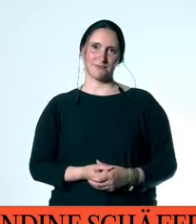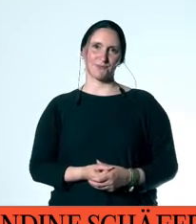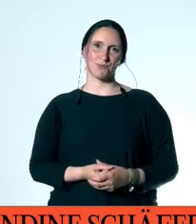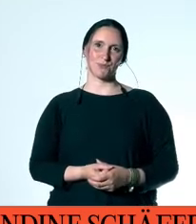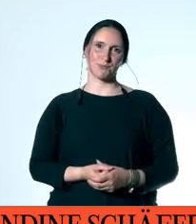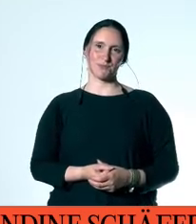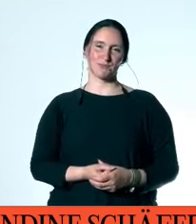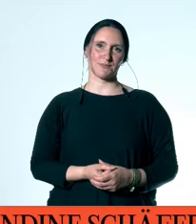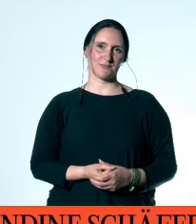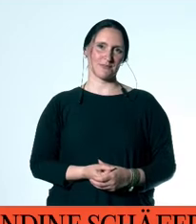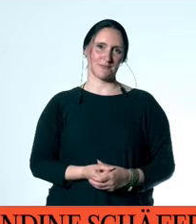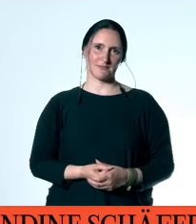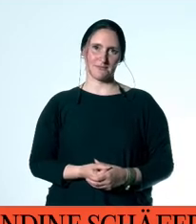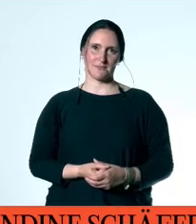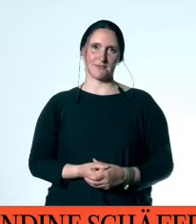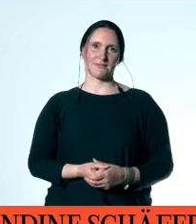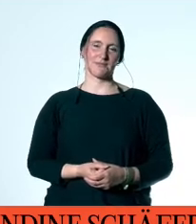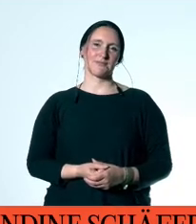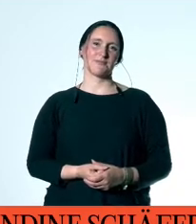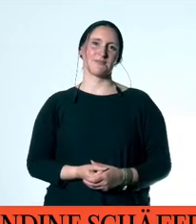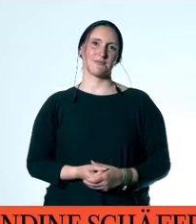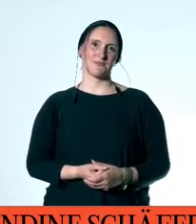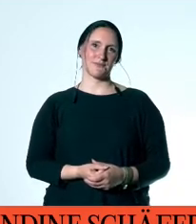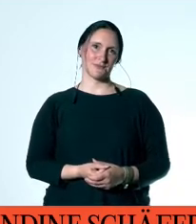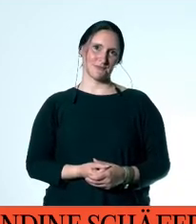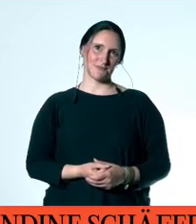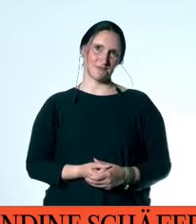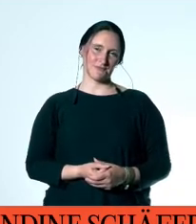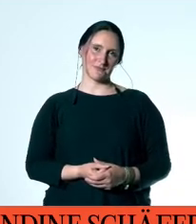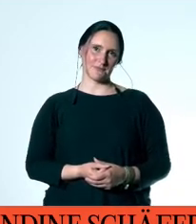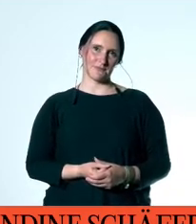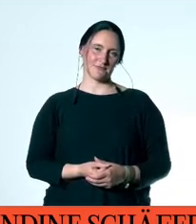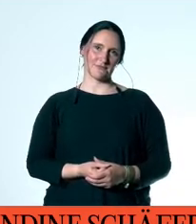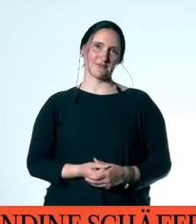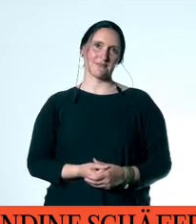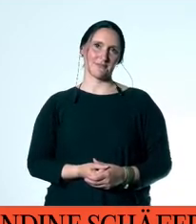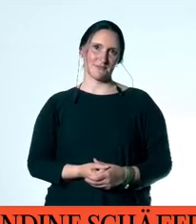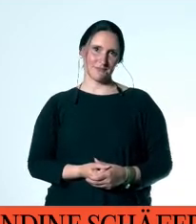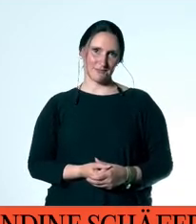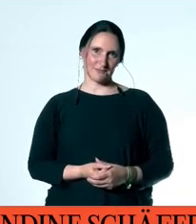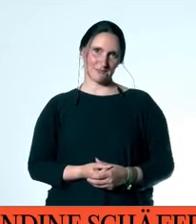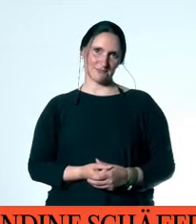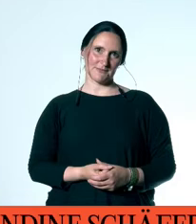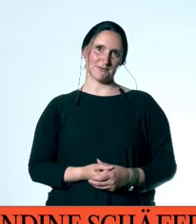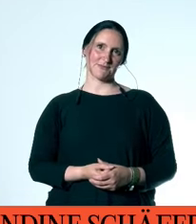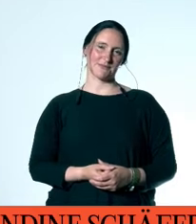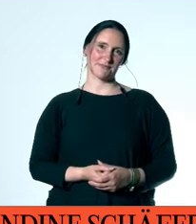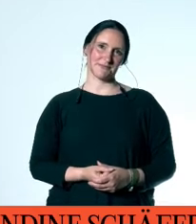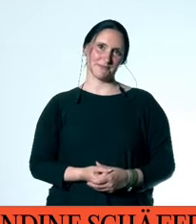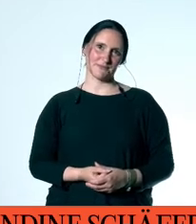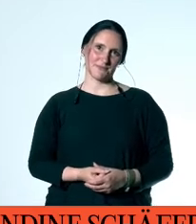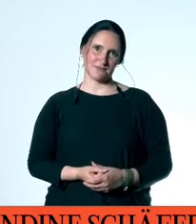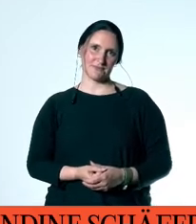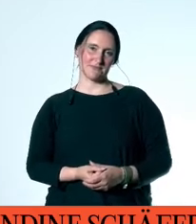zu können. Und deswegen arbeiten wir sehr, sehr gerne mit den Älteren zusammen. Aber wir bringen sie auch zusammen mit den Jüngeren oder sind